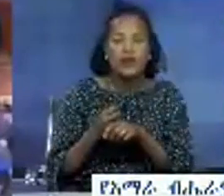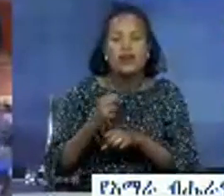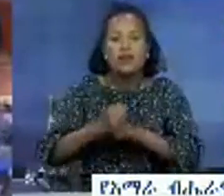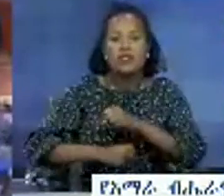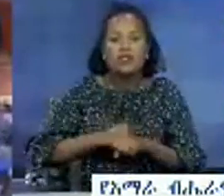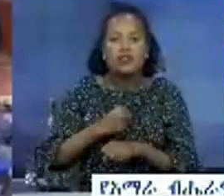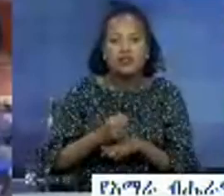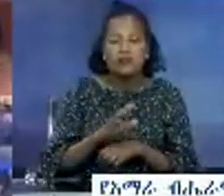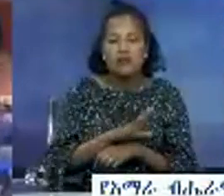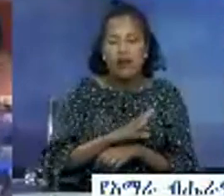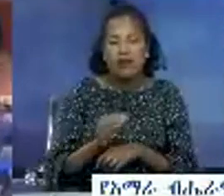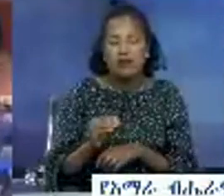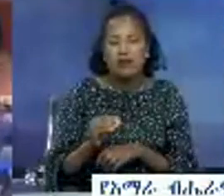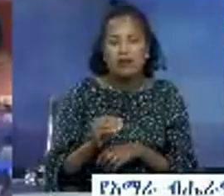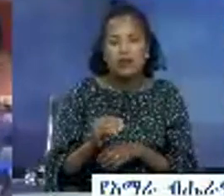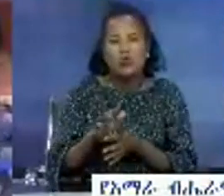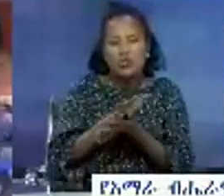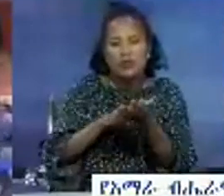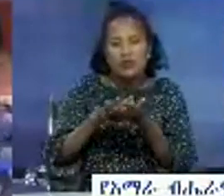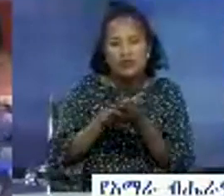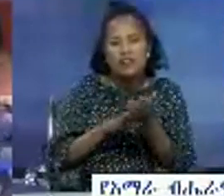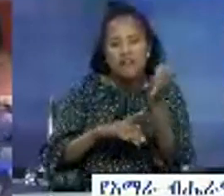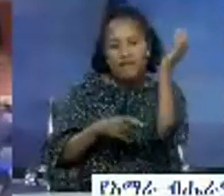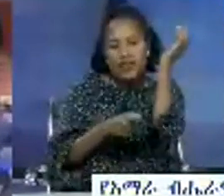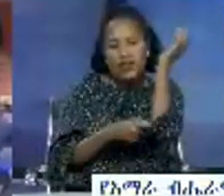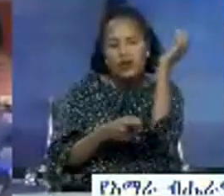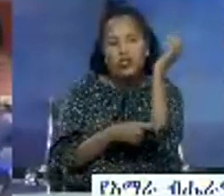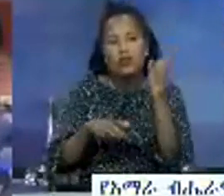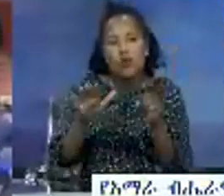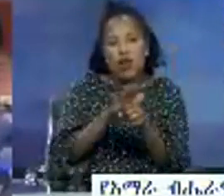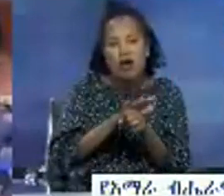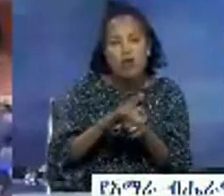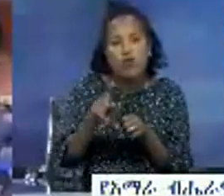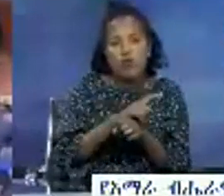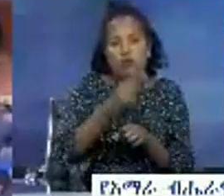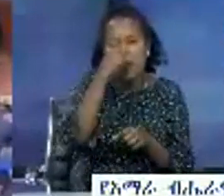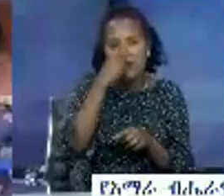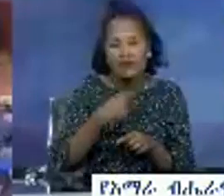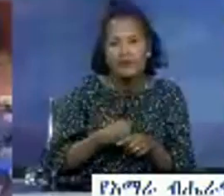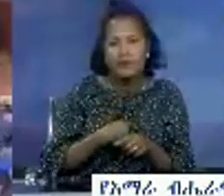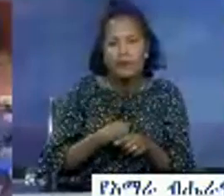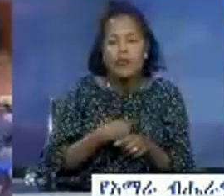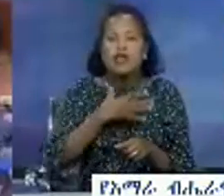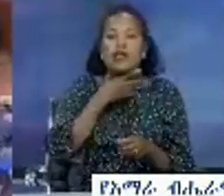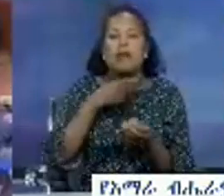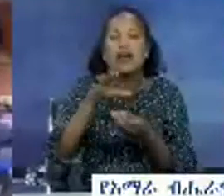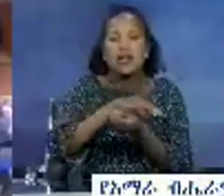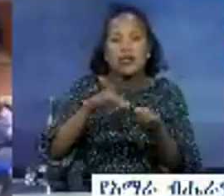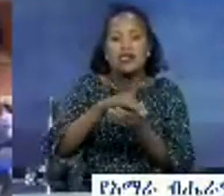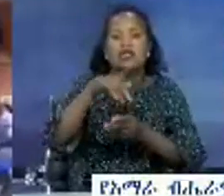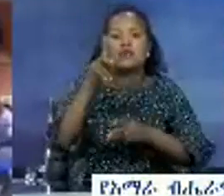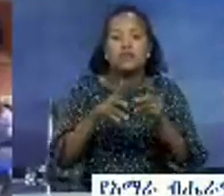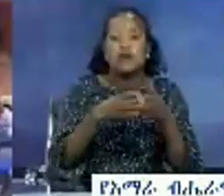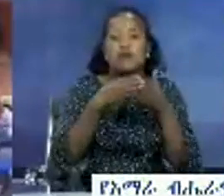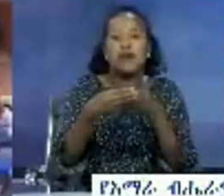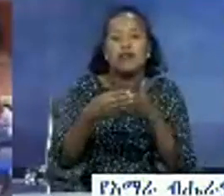የሚያስጨንቅና በውስብስብ ፈተናዎች የተሞላ መሆኑን ባምንም የአማራን ክልል ህዝቦች የመምራትና